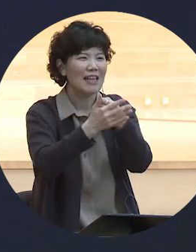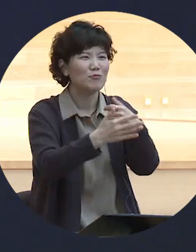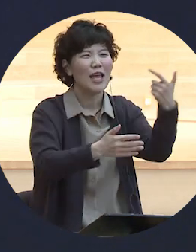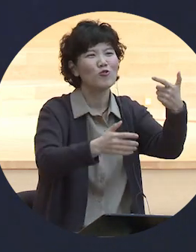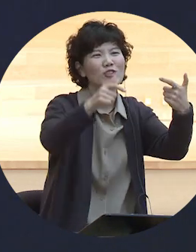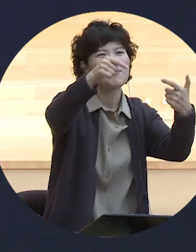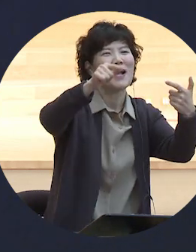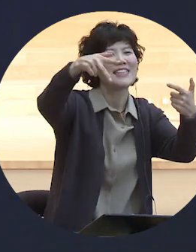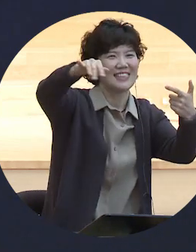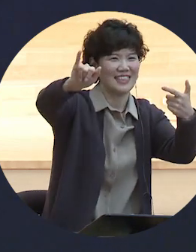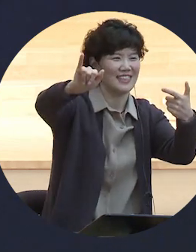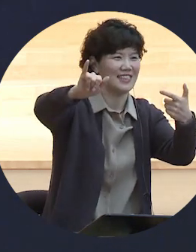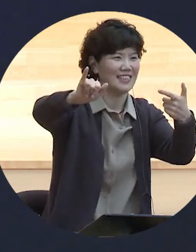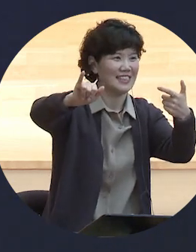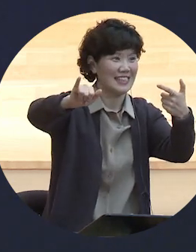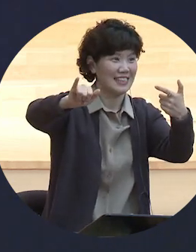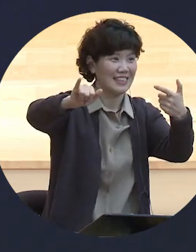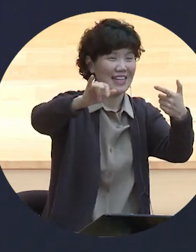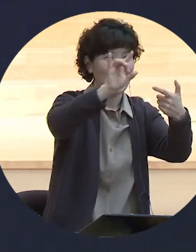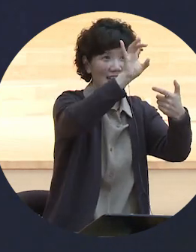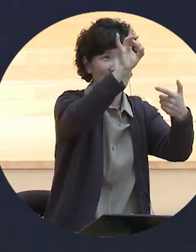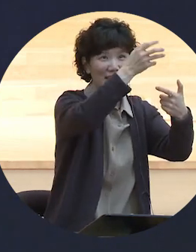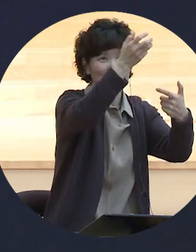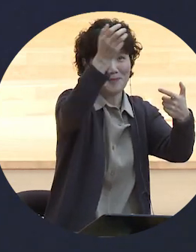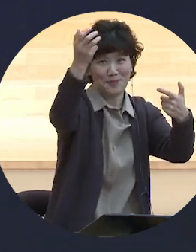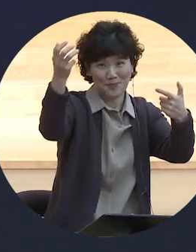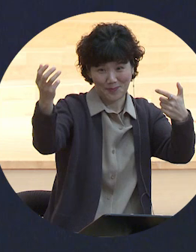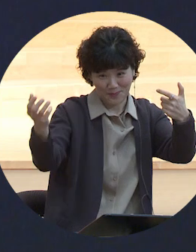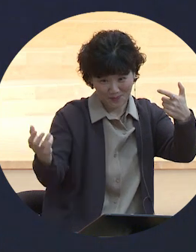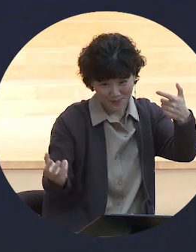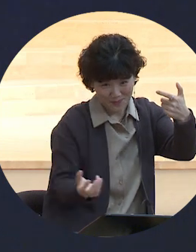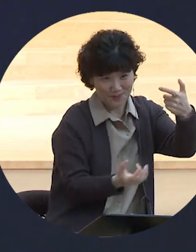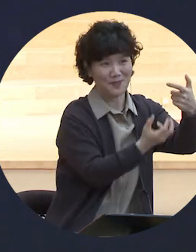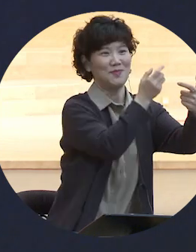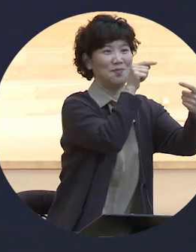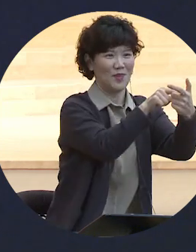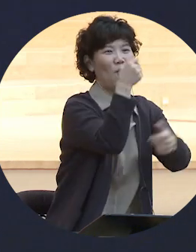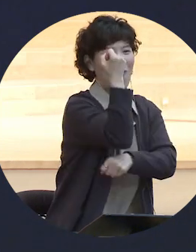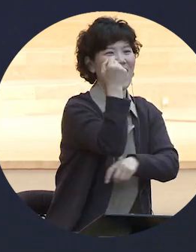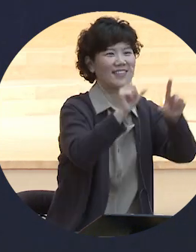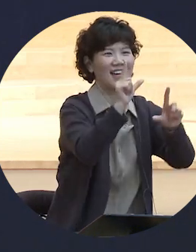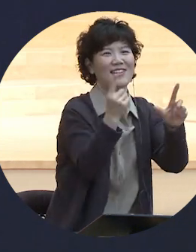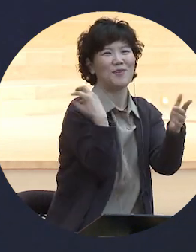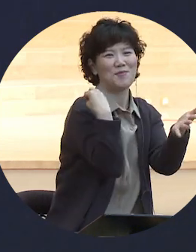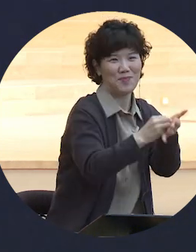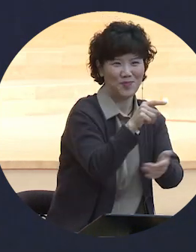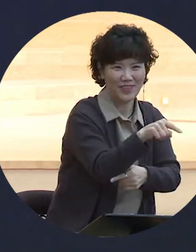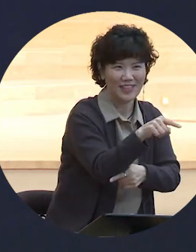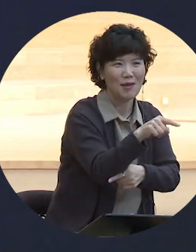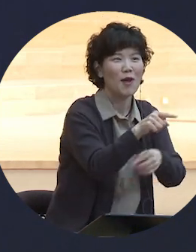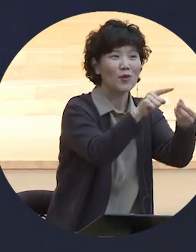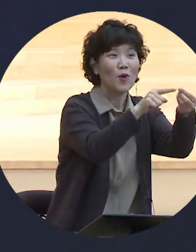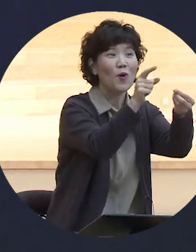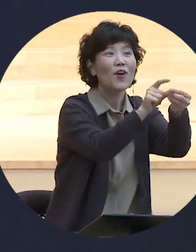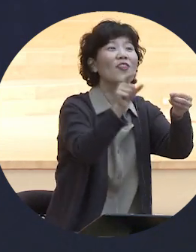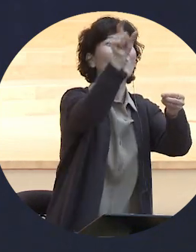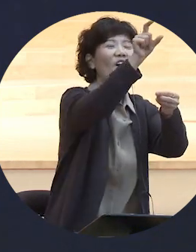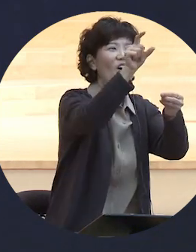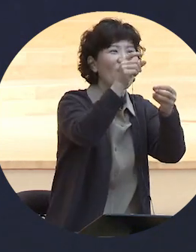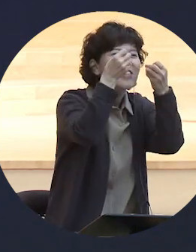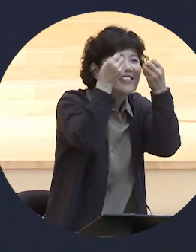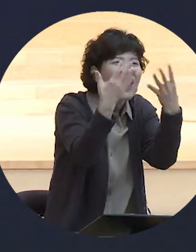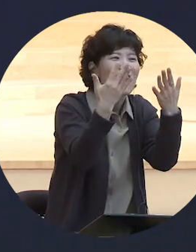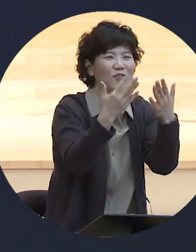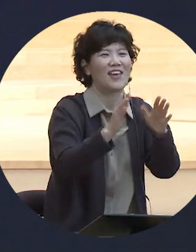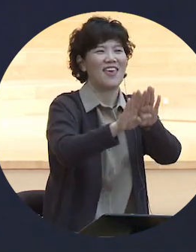한 바퀴 쫙 돌면 원래의 자리로 돌아오고 그 다음에 정말로 업그레이드된 새로운 어떤 시대가